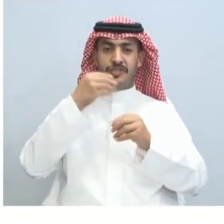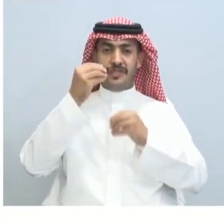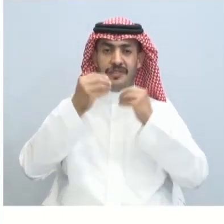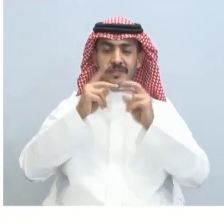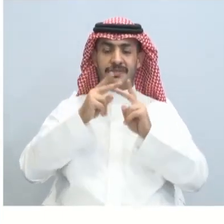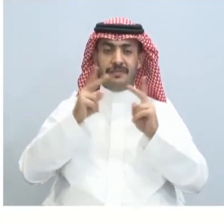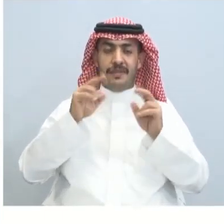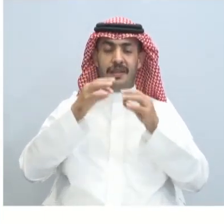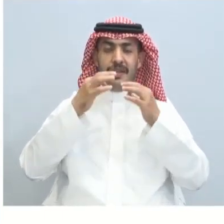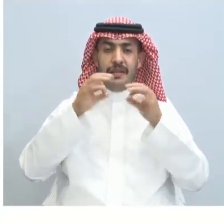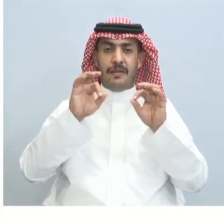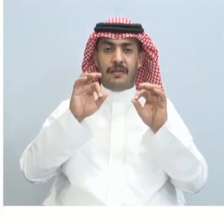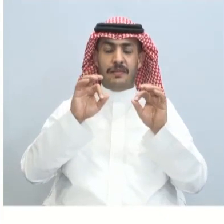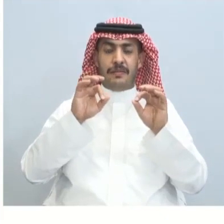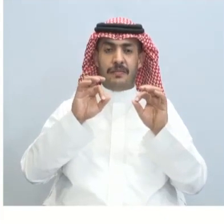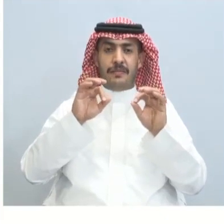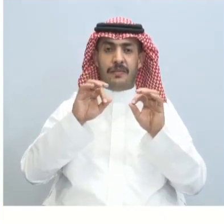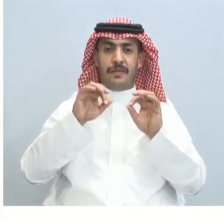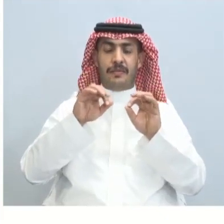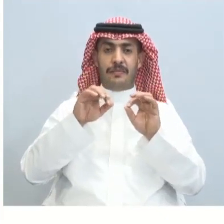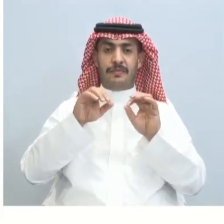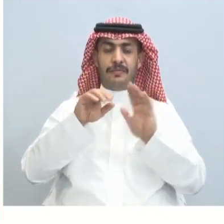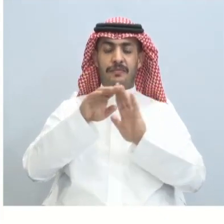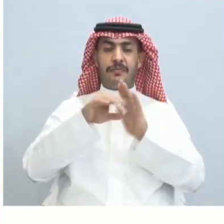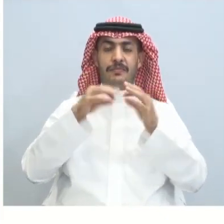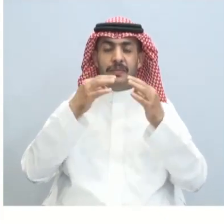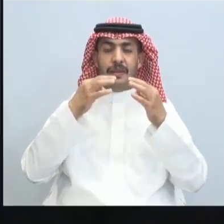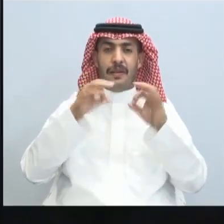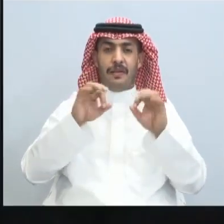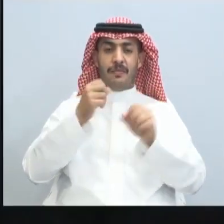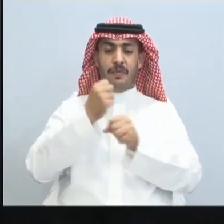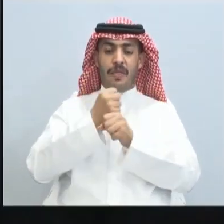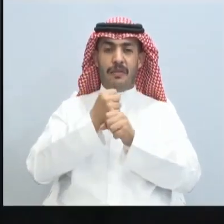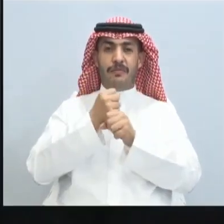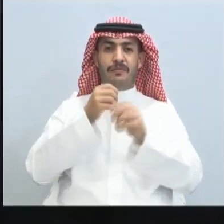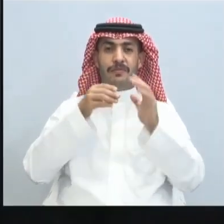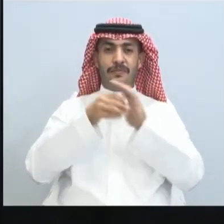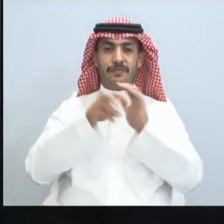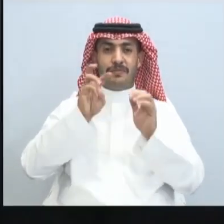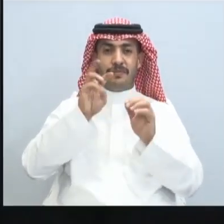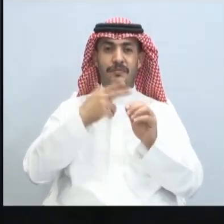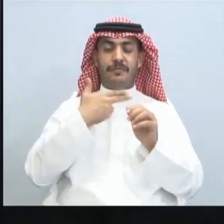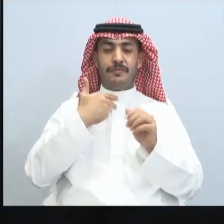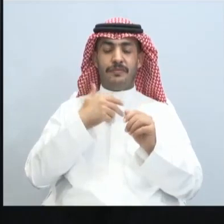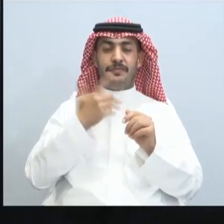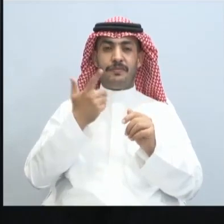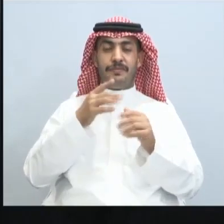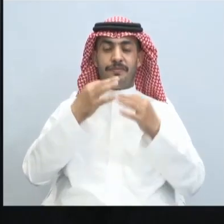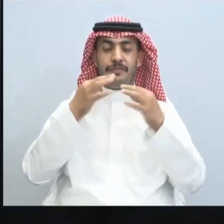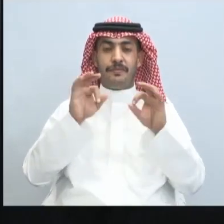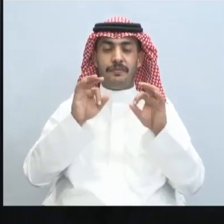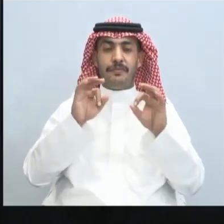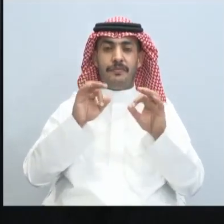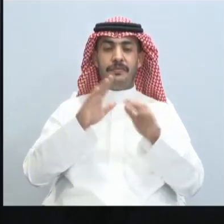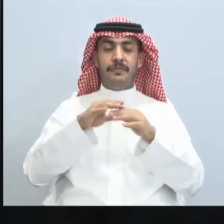ذكرنا جميع الخطابات والتواصل ما بين الموظفين في داخل المنظمه او ما بين المنظمه او